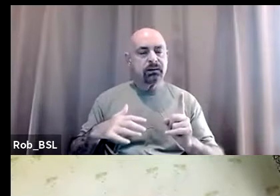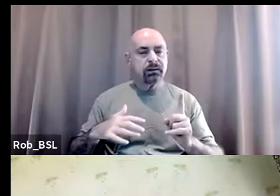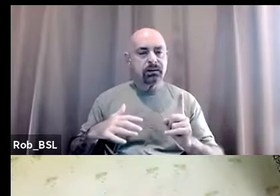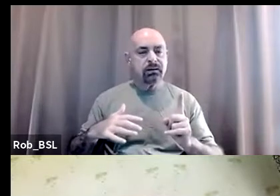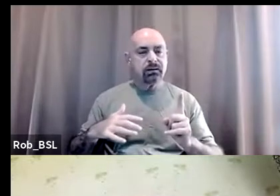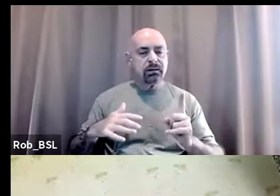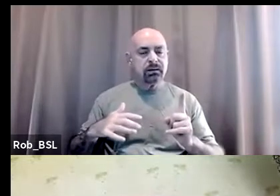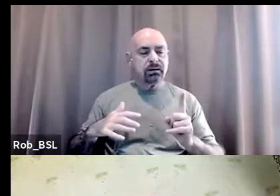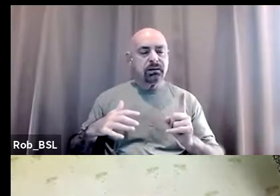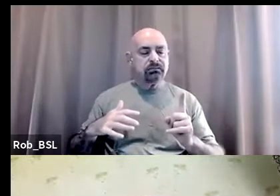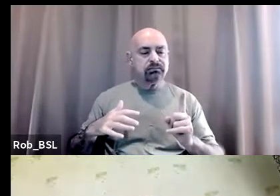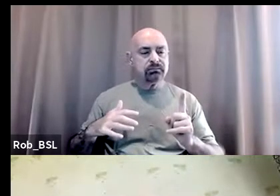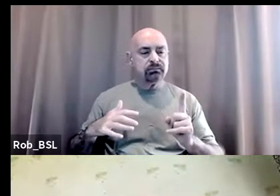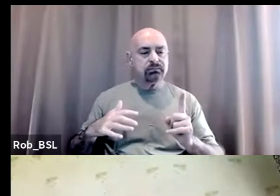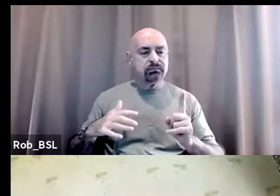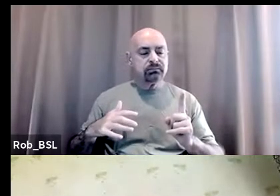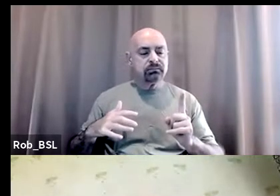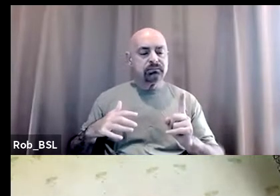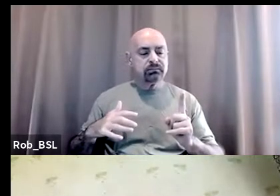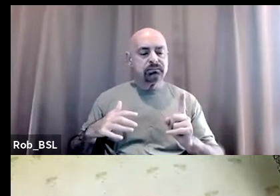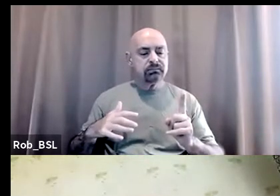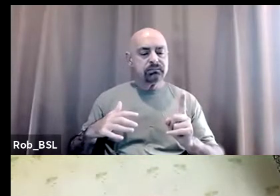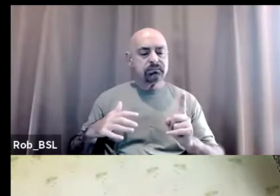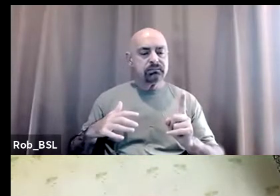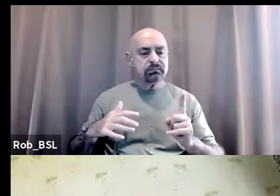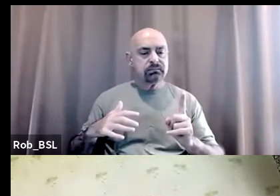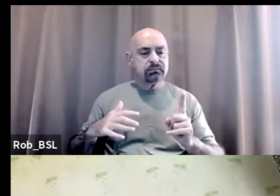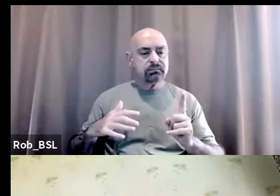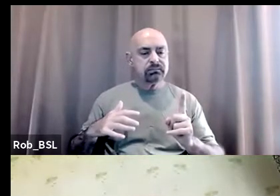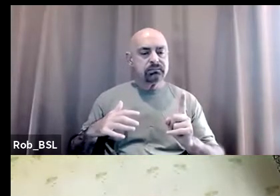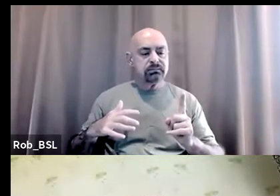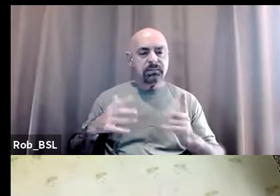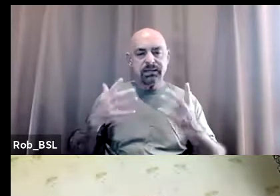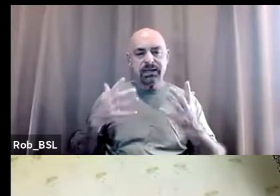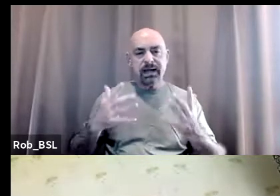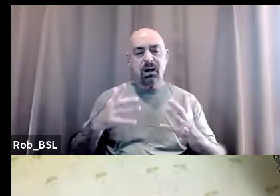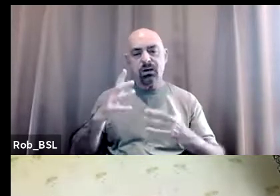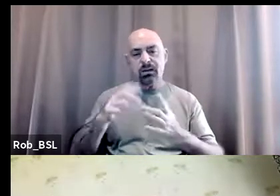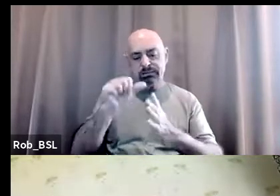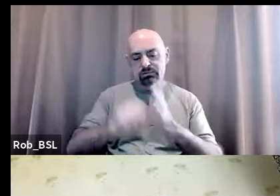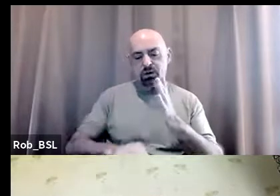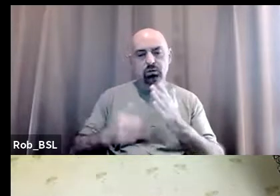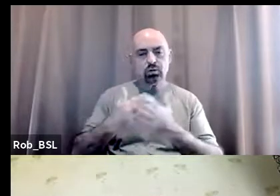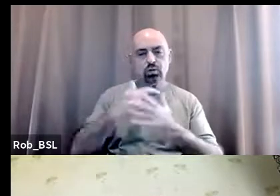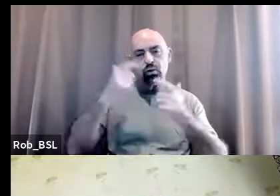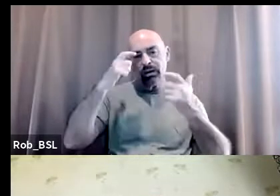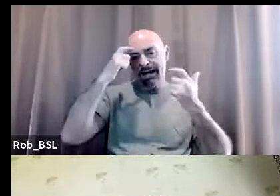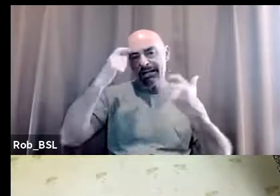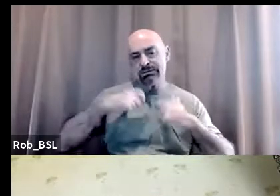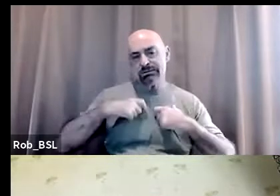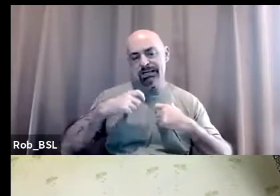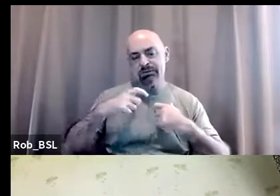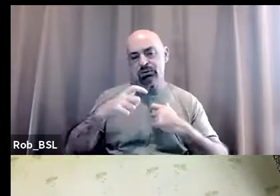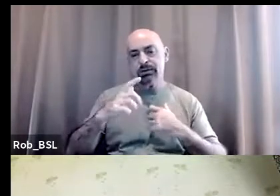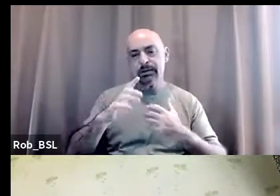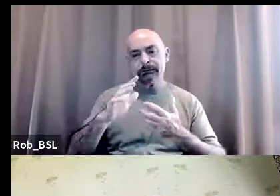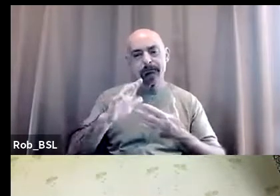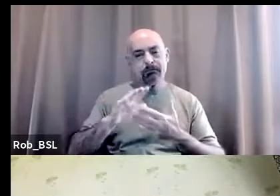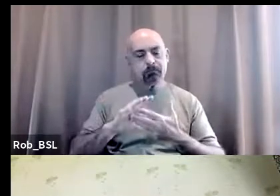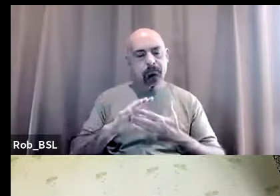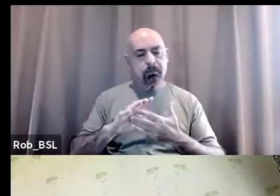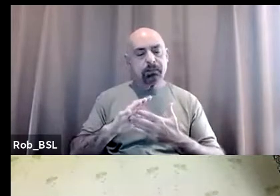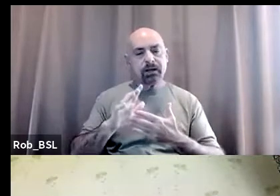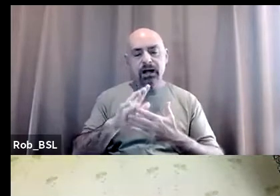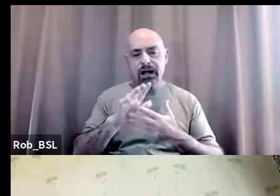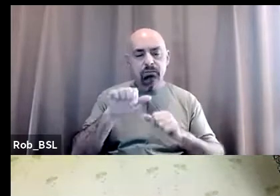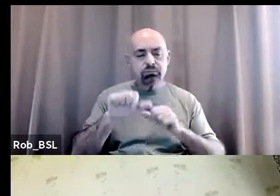Хуулийнхаа хэрэгжилтийн хүрээнд олон одоо тогтоолууд бас гарч манай төрийн байгууллагуудын дэргэд ийм жижиг